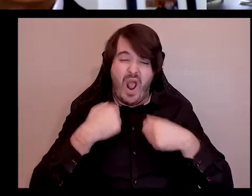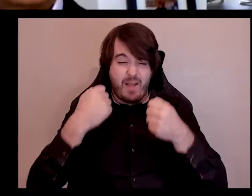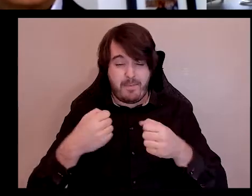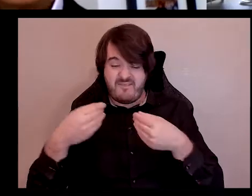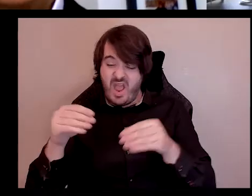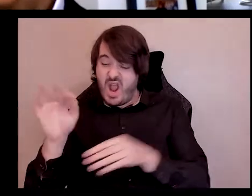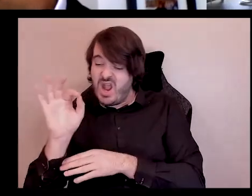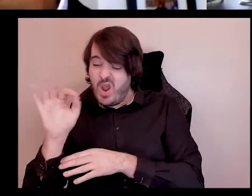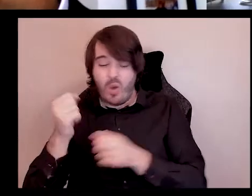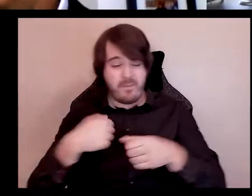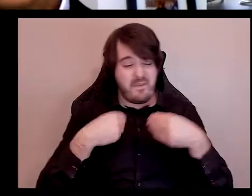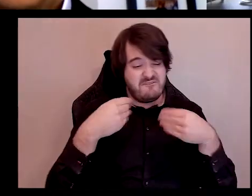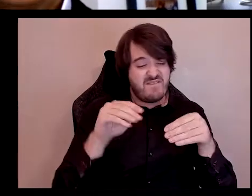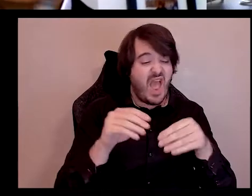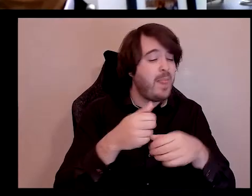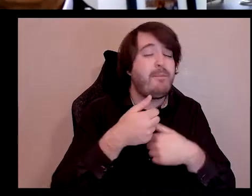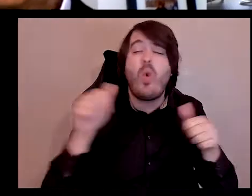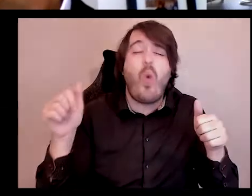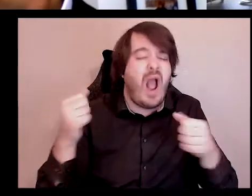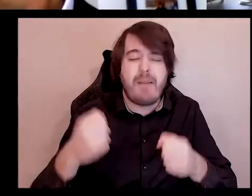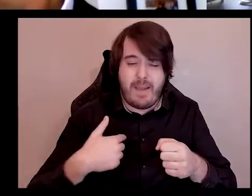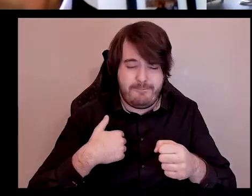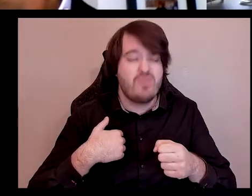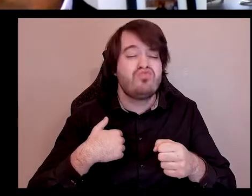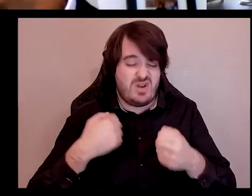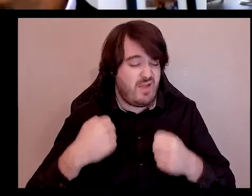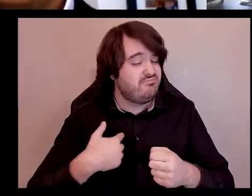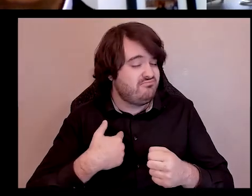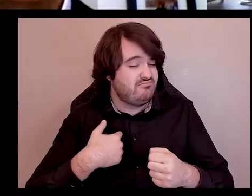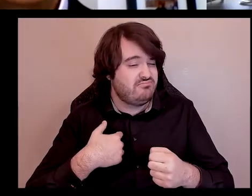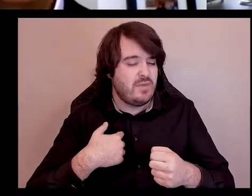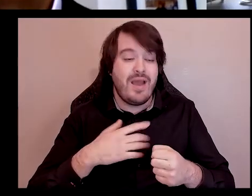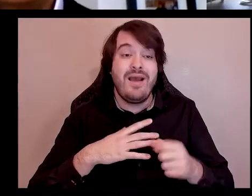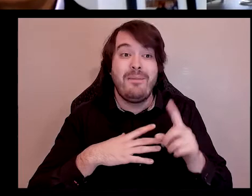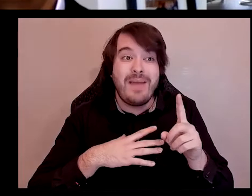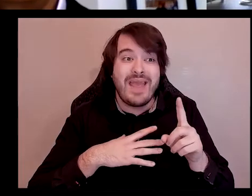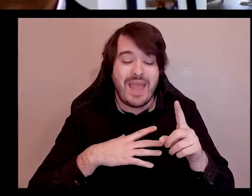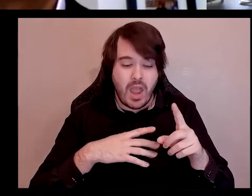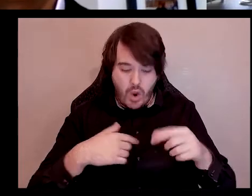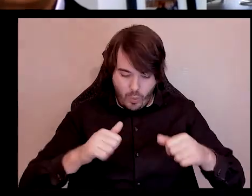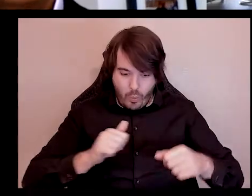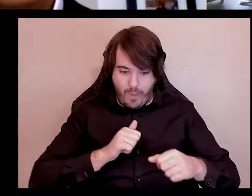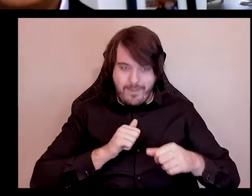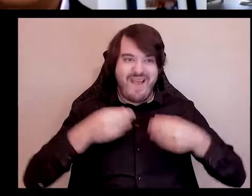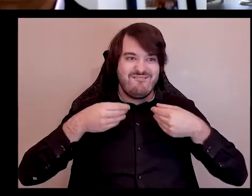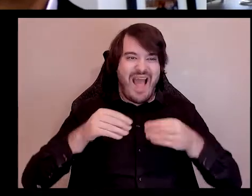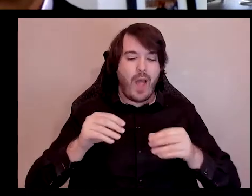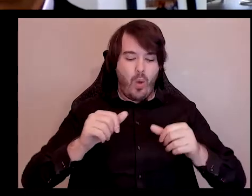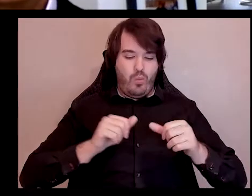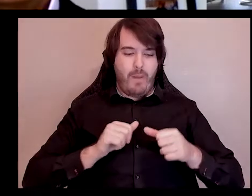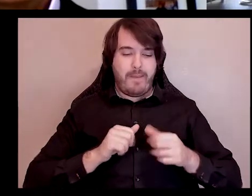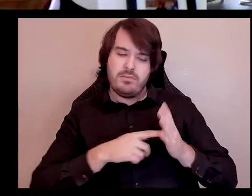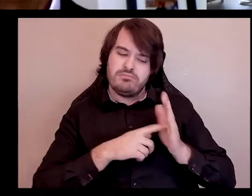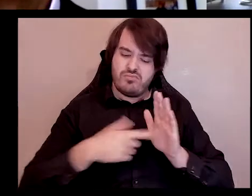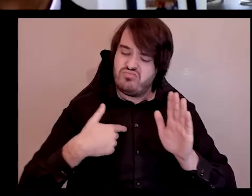dis aux gens, je peux vous vendre un crayon, je peux vous vendre du ruban gommé, je peux vous vendre à peu près n'importe quoi. Oui, vous en avez vous